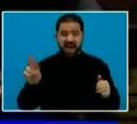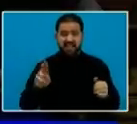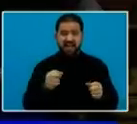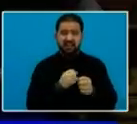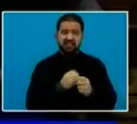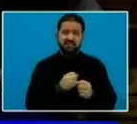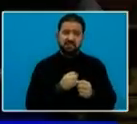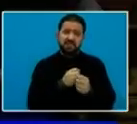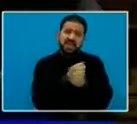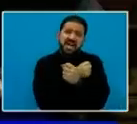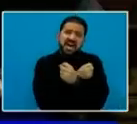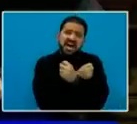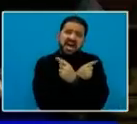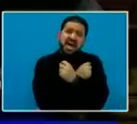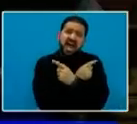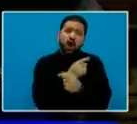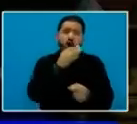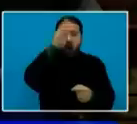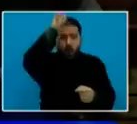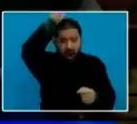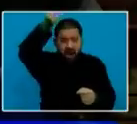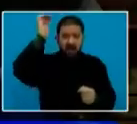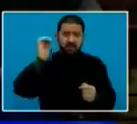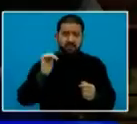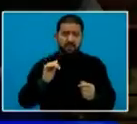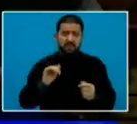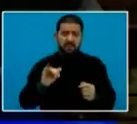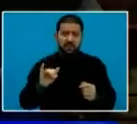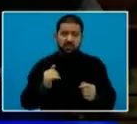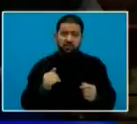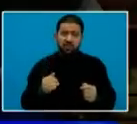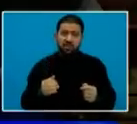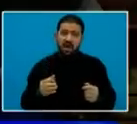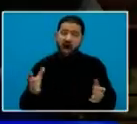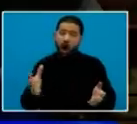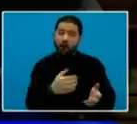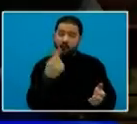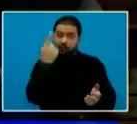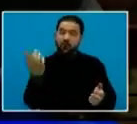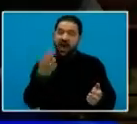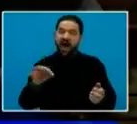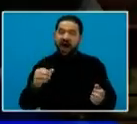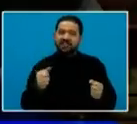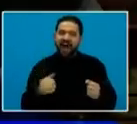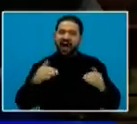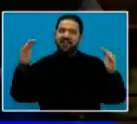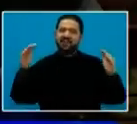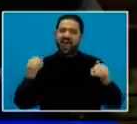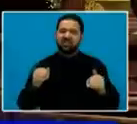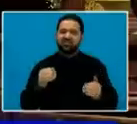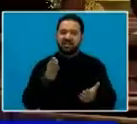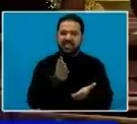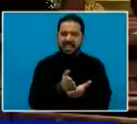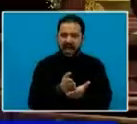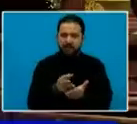greco-romană, nu i-aș spune filozofie, mai degrabă socială, însă au avut un alt avantaj, au avut drept